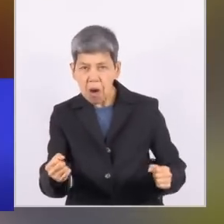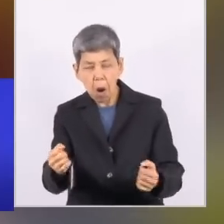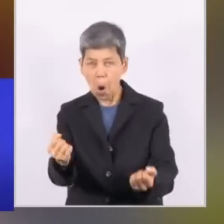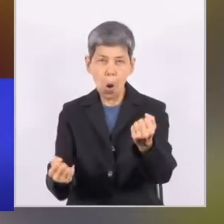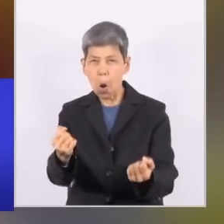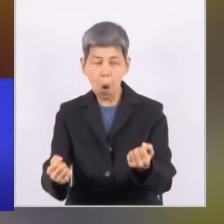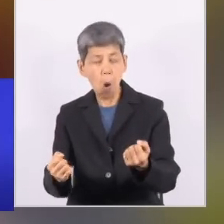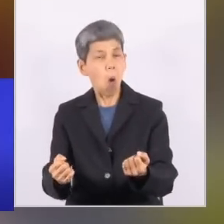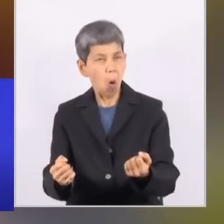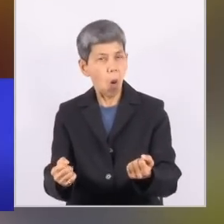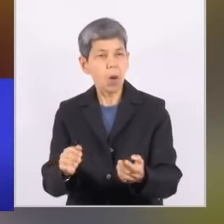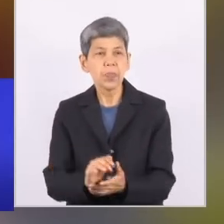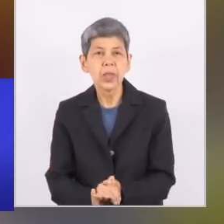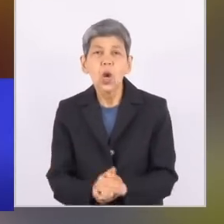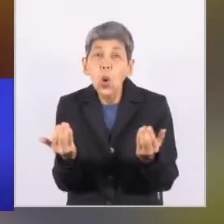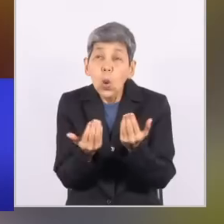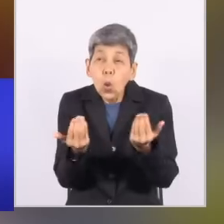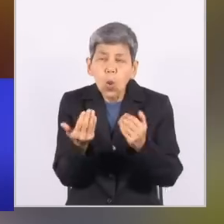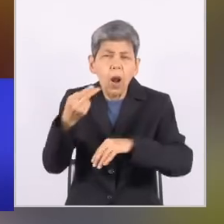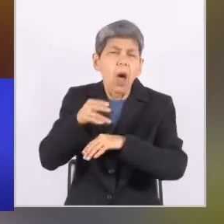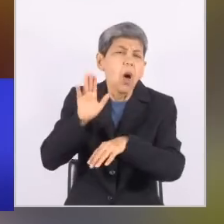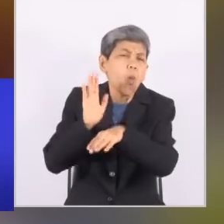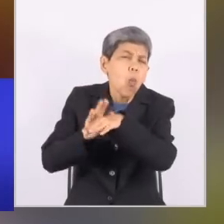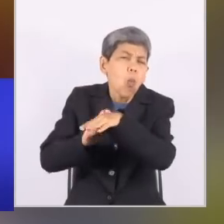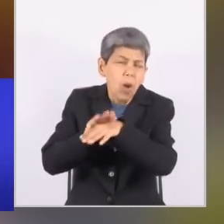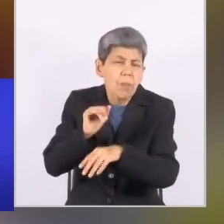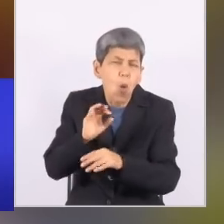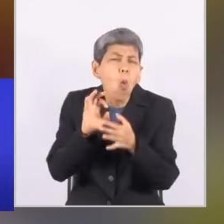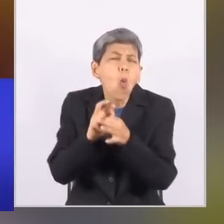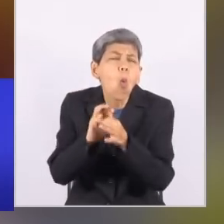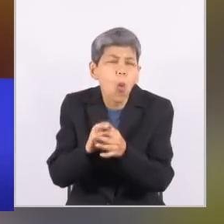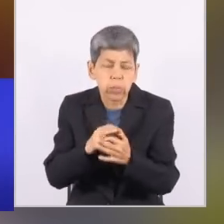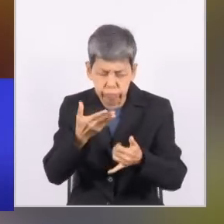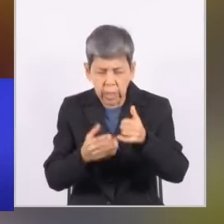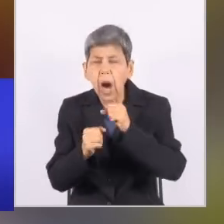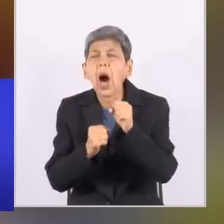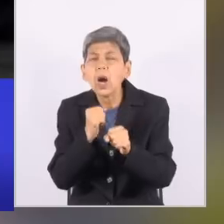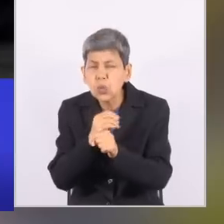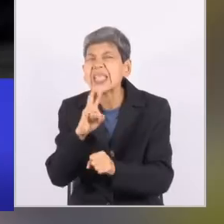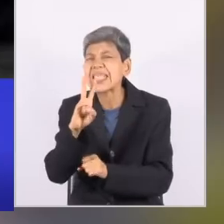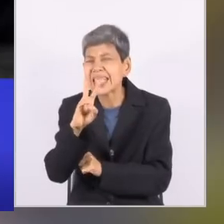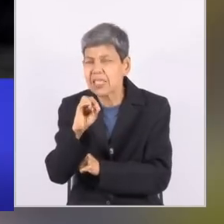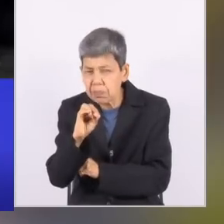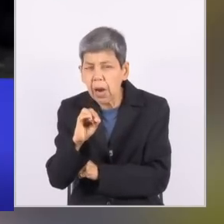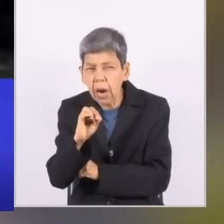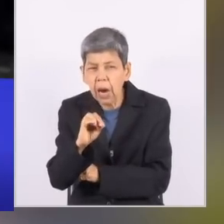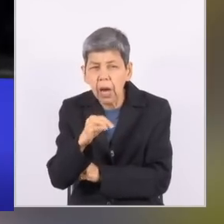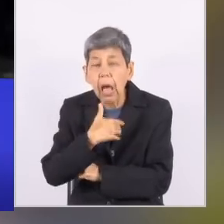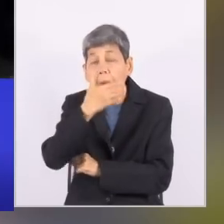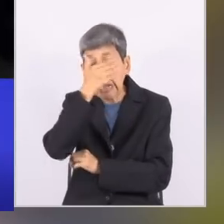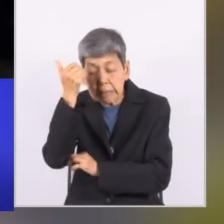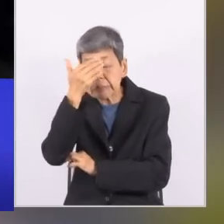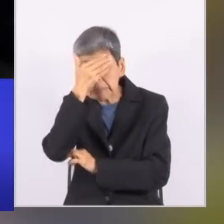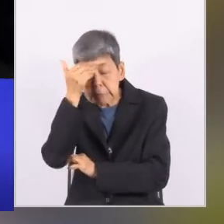เกียร์ควงพวงมาลัยนะคะลูกหลานเนี่ยเขาเป็นห่วงเพราะว่าด้วยความที่คุณอยากกินเนี่ยอายุมากแล้ว 76ปีแล้วนะคะหลงๆลืมๆ